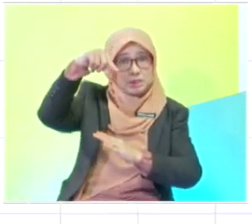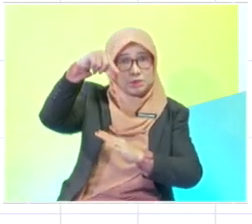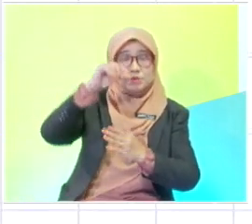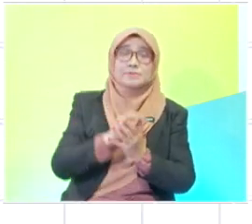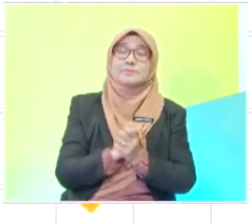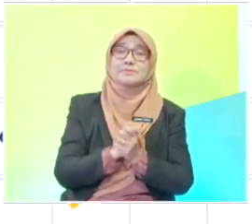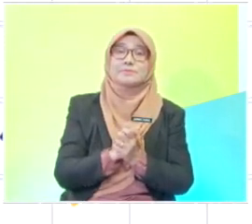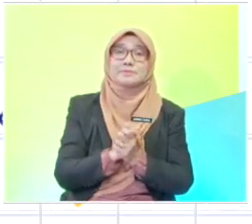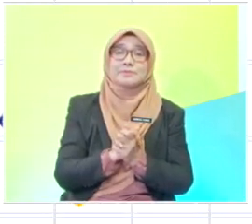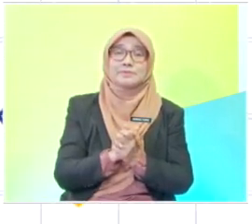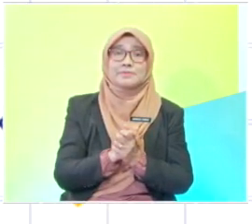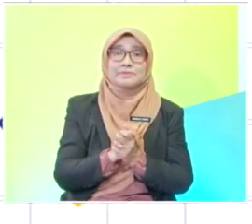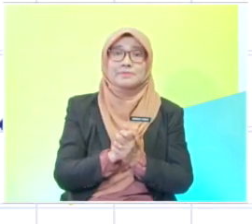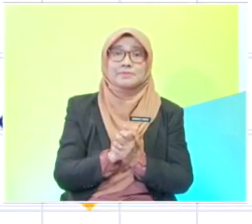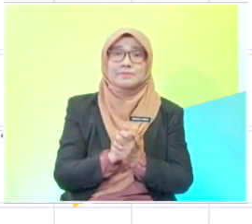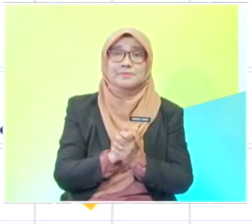Q ialah